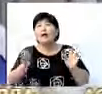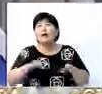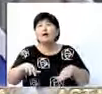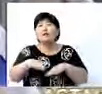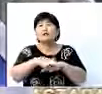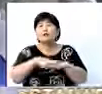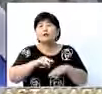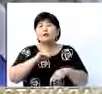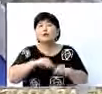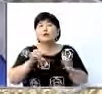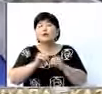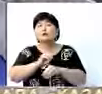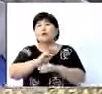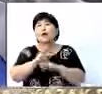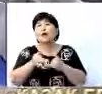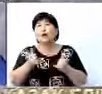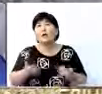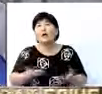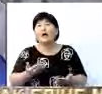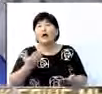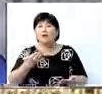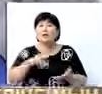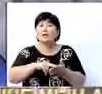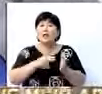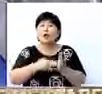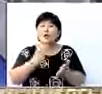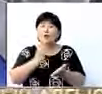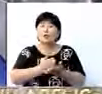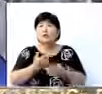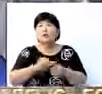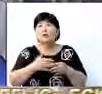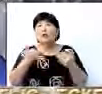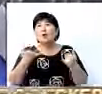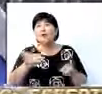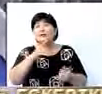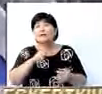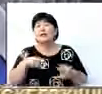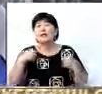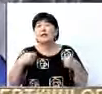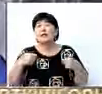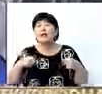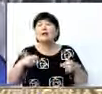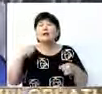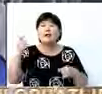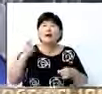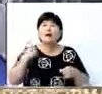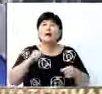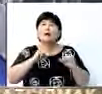тұрақты жұмыспен қамтамасыз етуге алдын ала көздеп мына қазіргі кездегі нарыққа төтеп берілетін